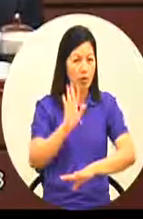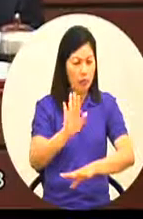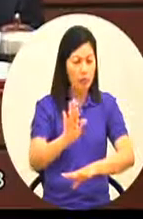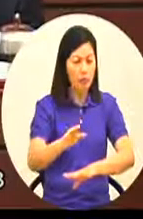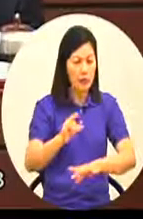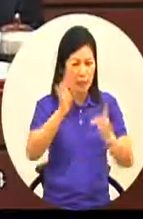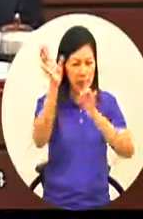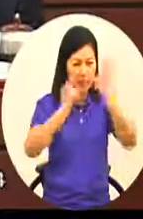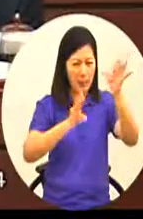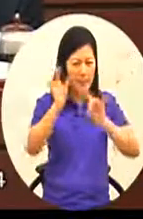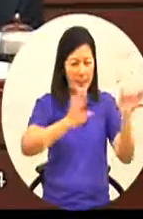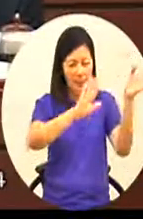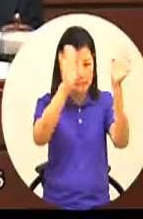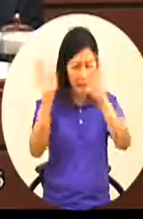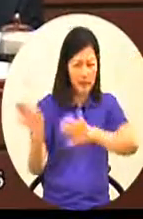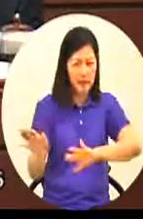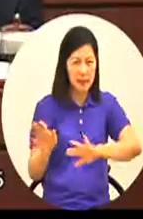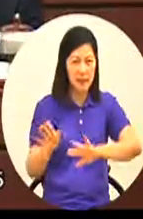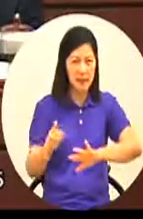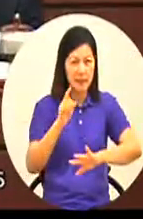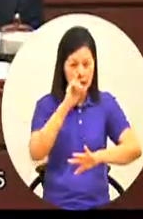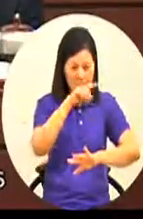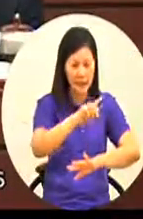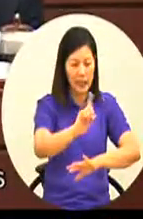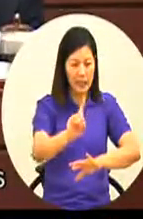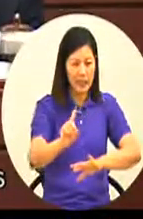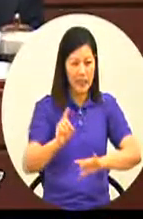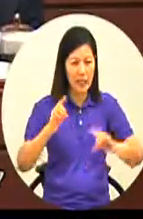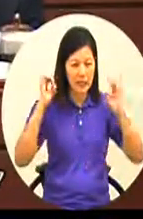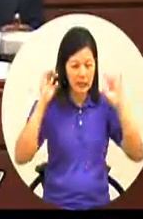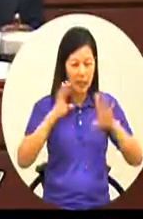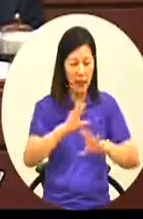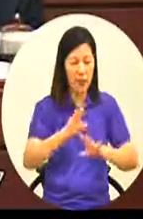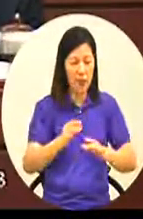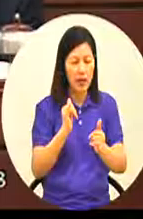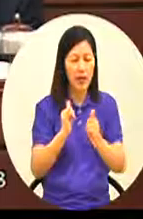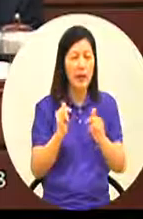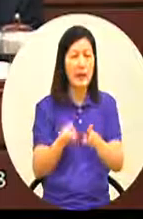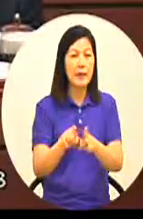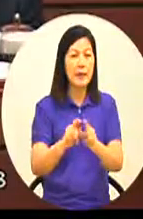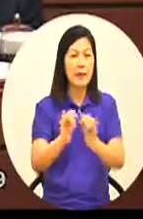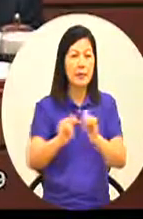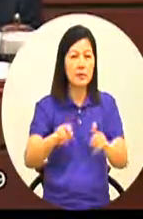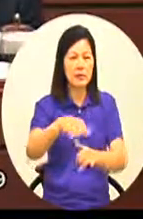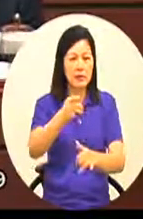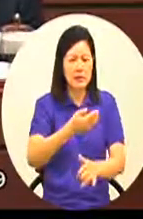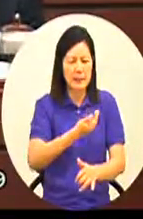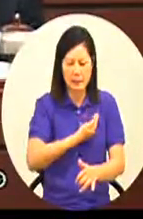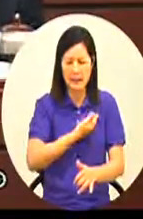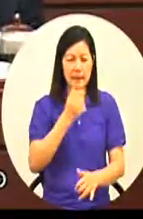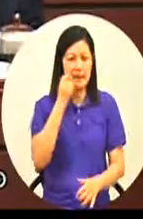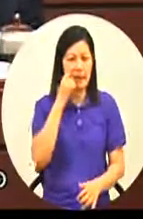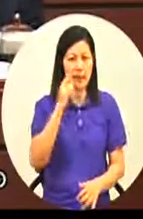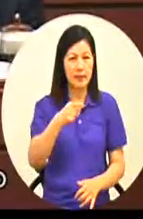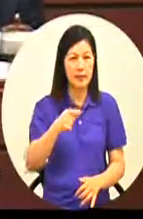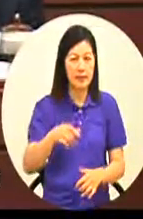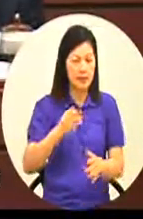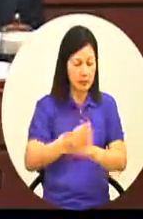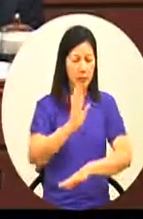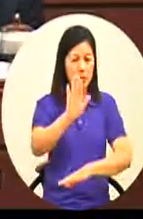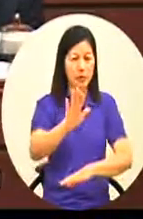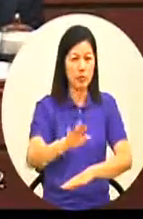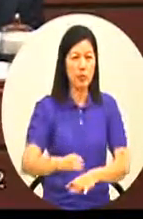放的那个状况跟情形已经超过一般社会可以容忍值，才会有所谓像安全本那个圣心公南中